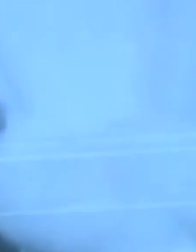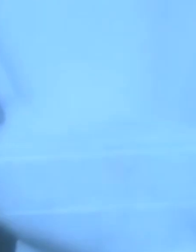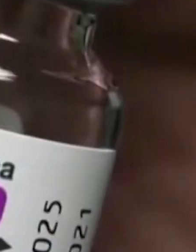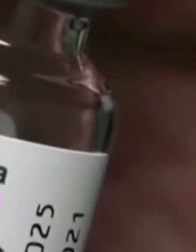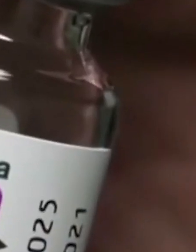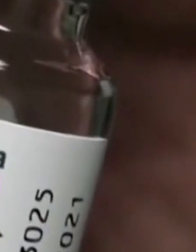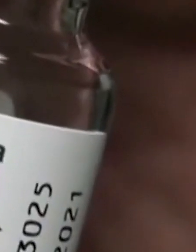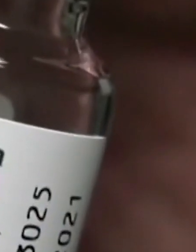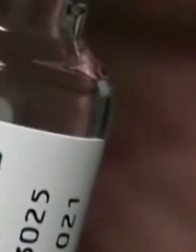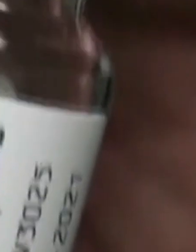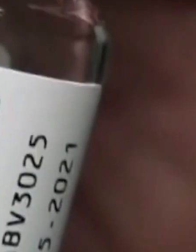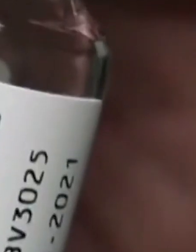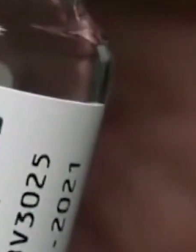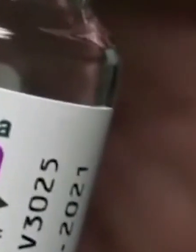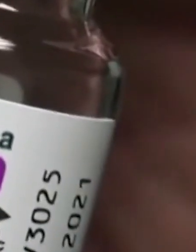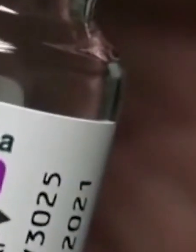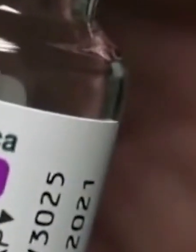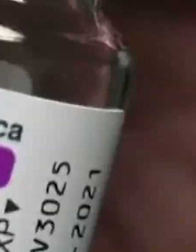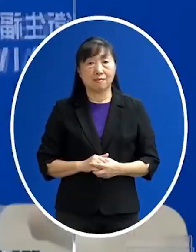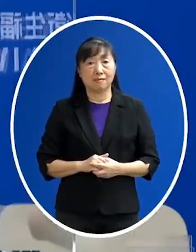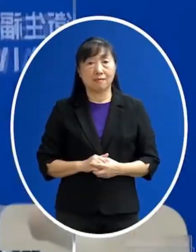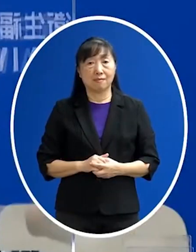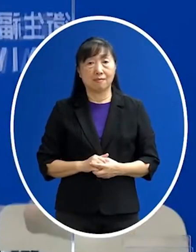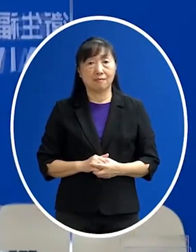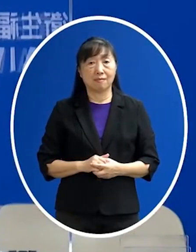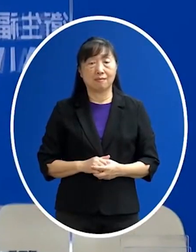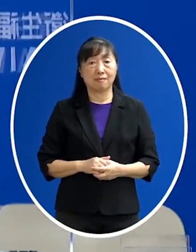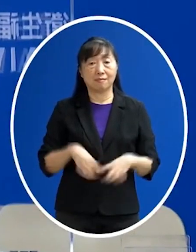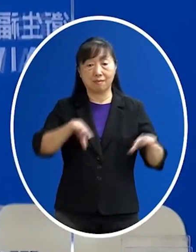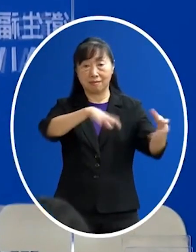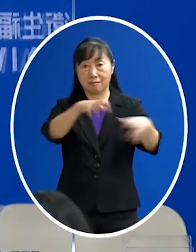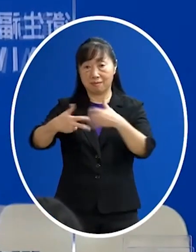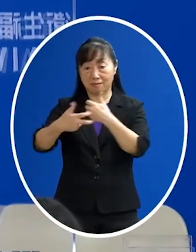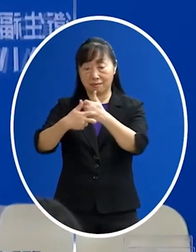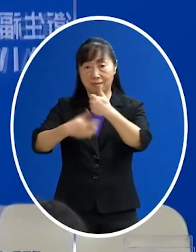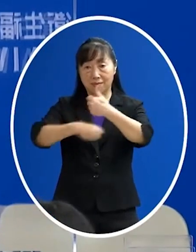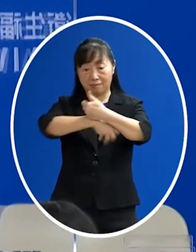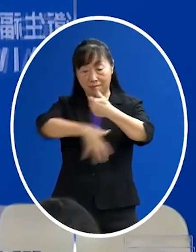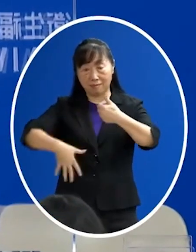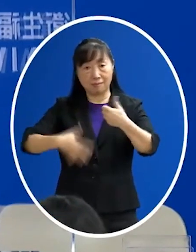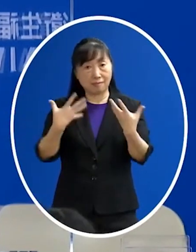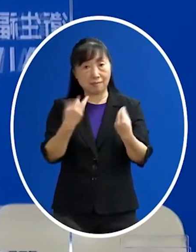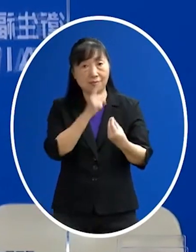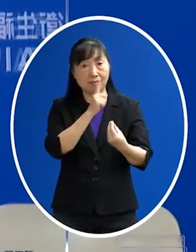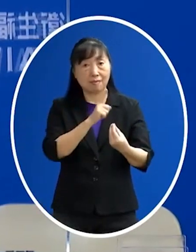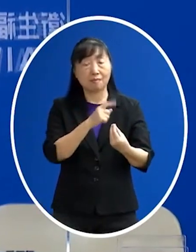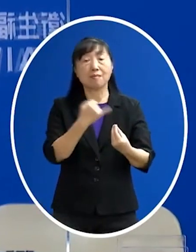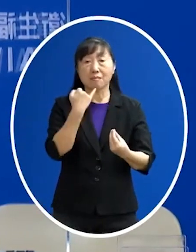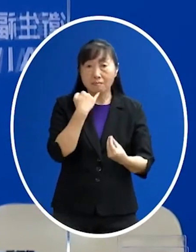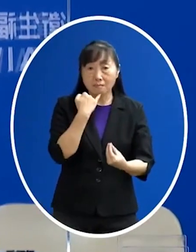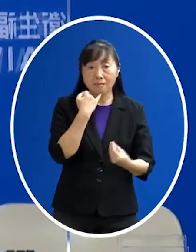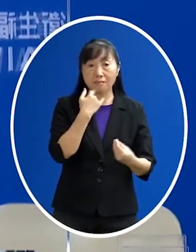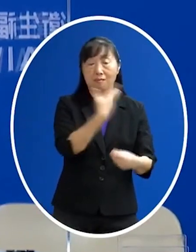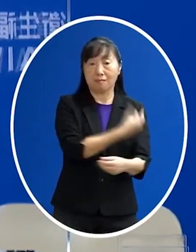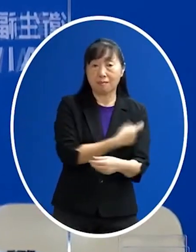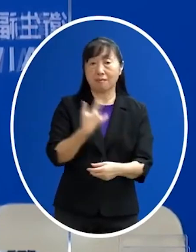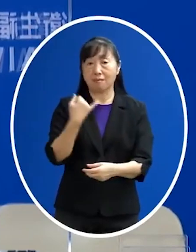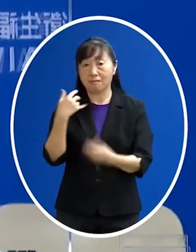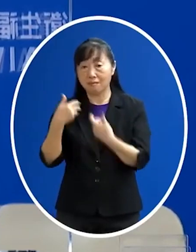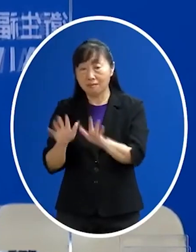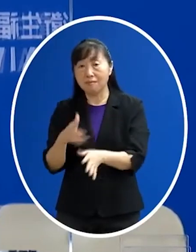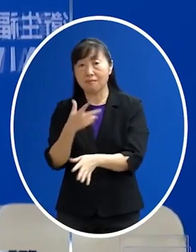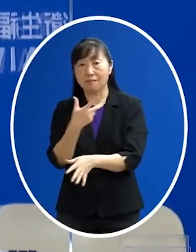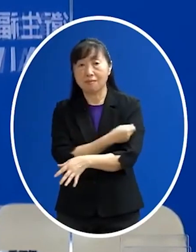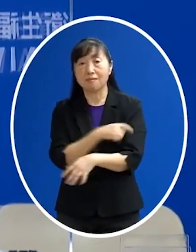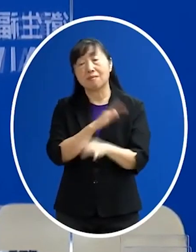的小型临床研究。 世卫没有建议不能混打，也没有建议可以混打哦。所以世卫的建议基本